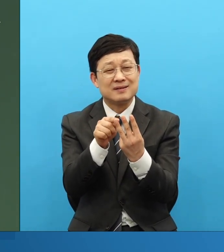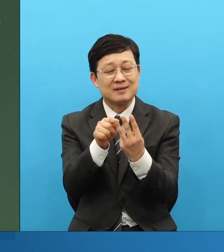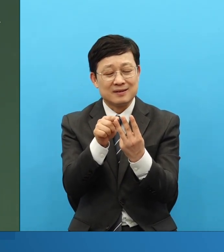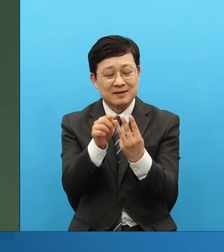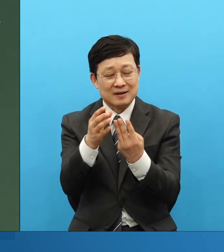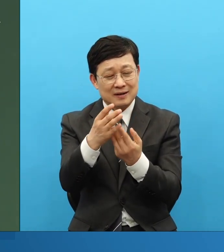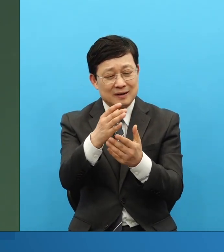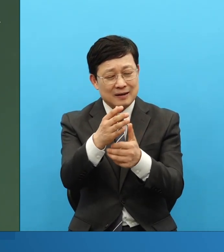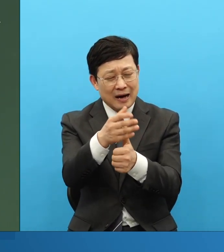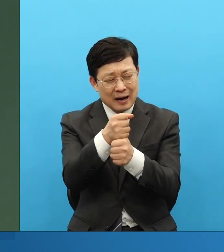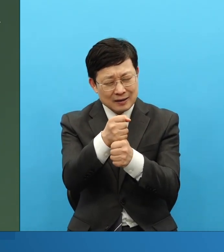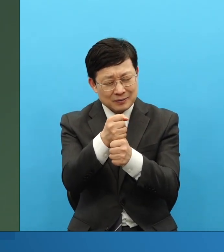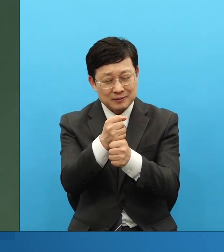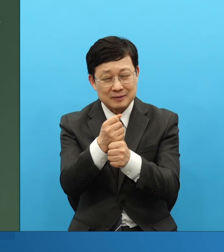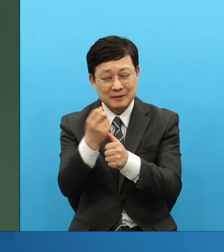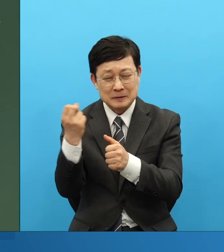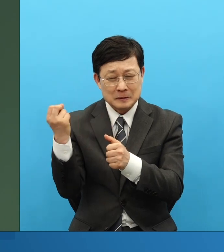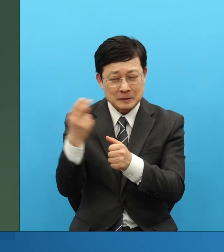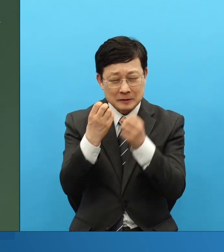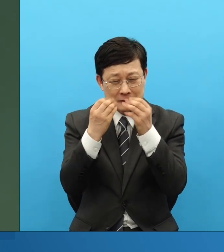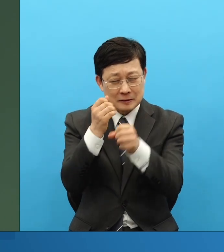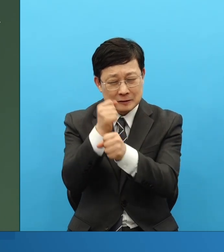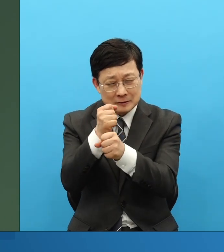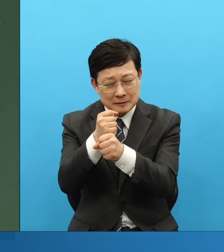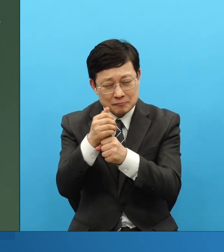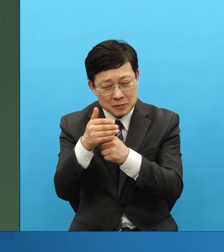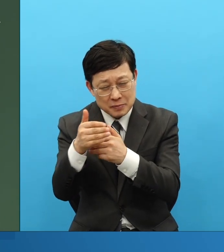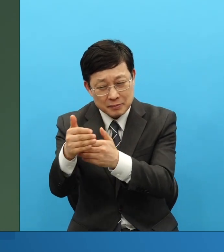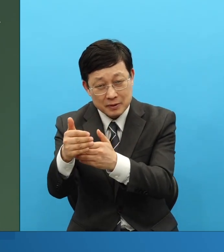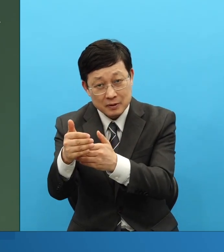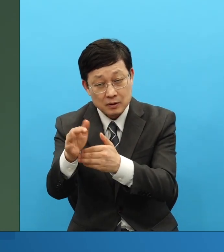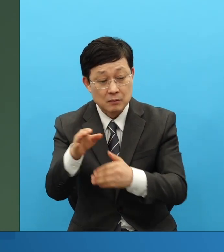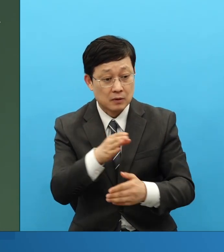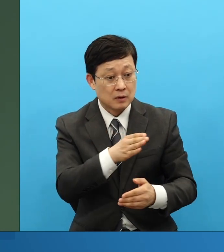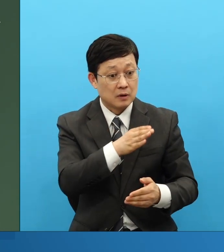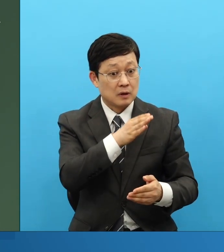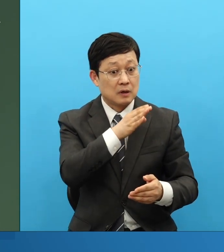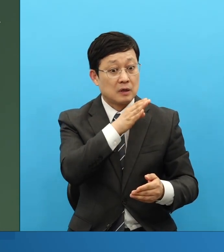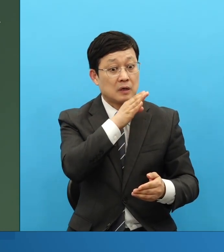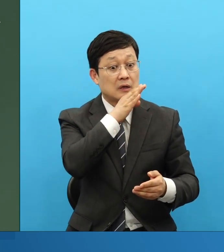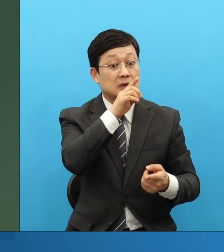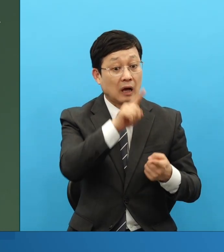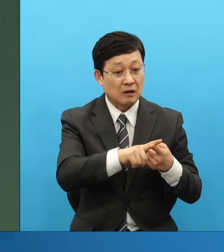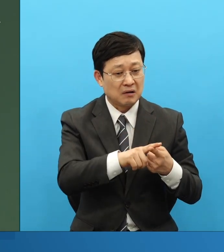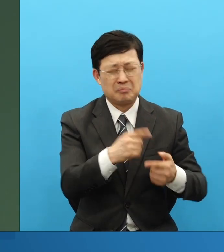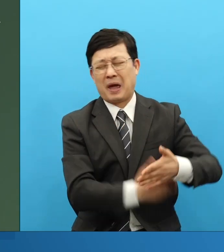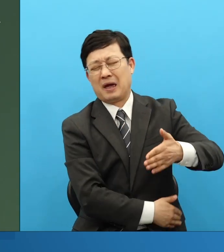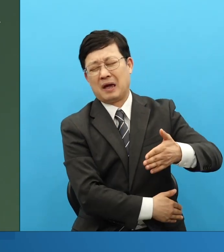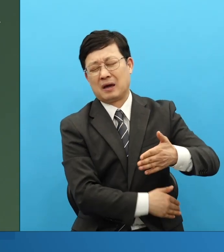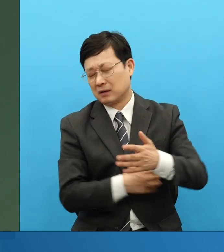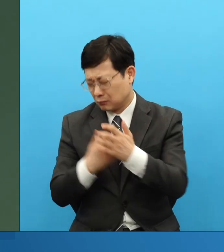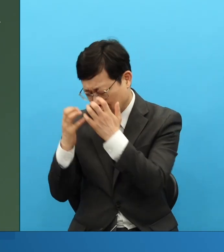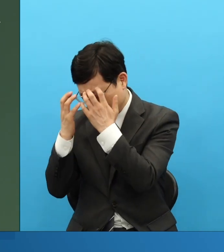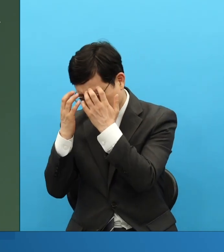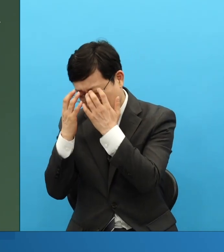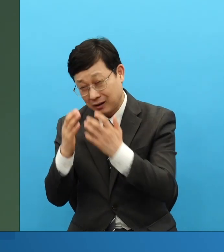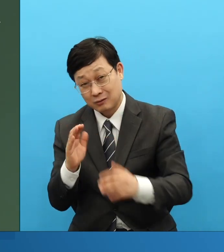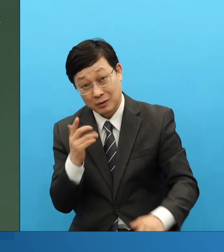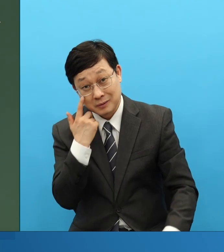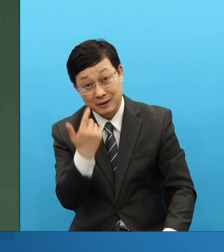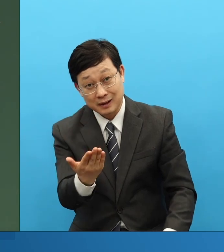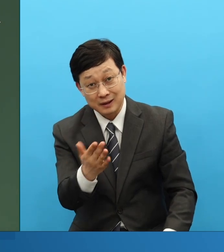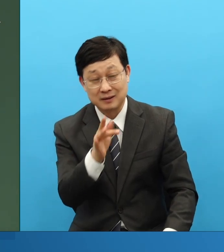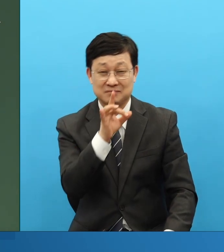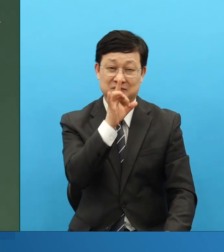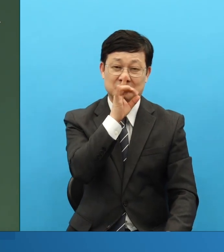재창조를 무조건 하는 게 아닙니다. 당연을 빼버리니까 고생을 하는 That 거예요. we're not blindly doing recreation. If you leave out what's rightful, then you will